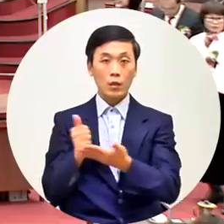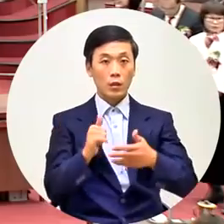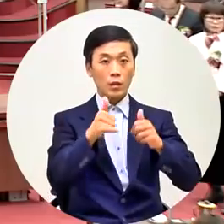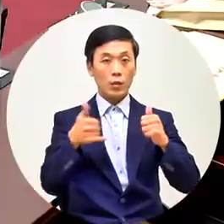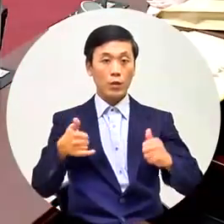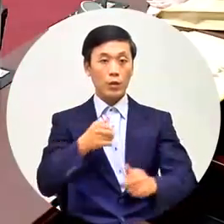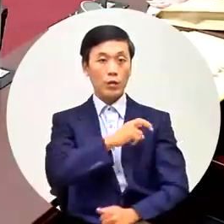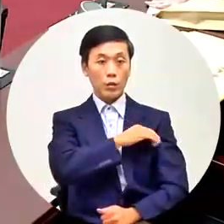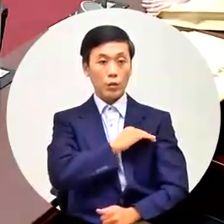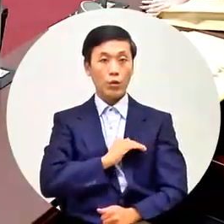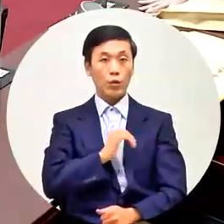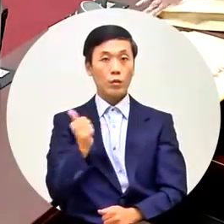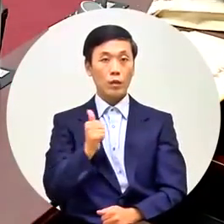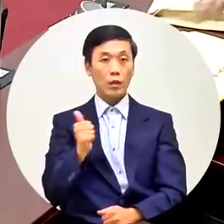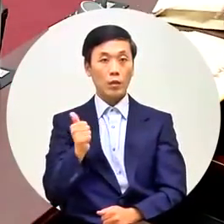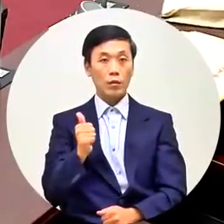议员领取选票。